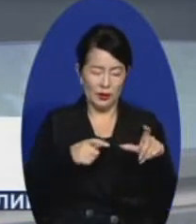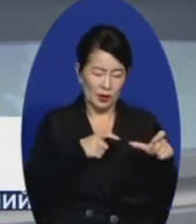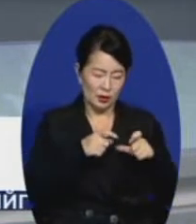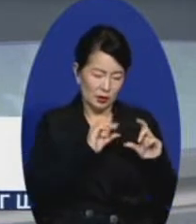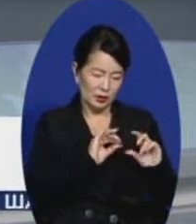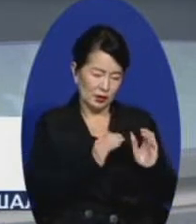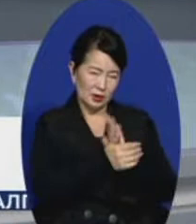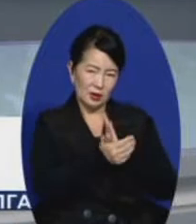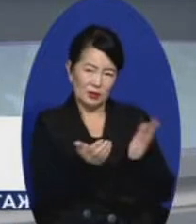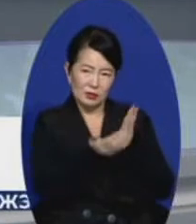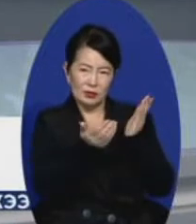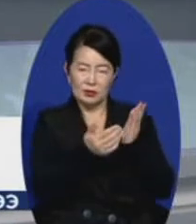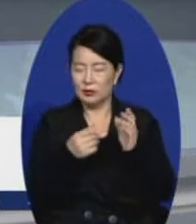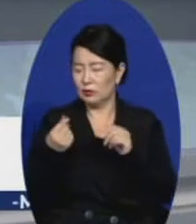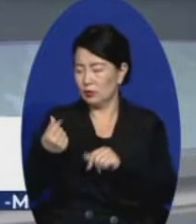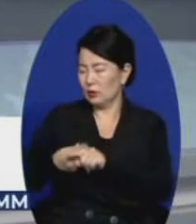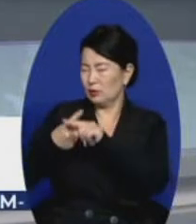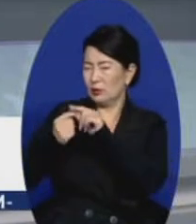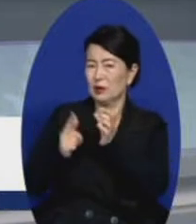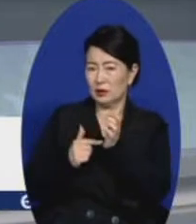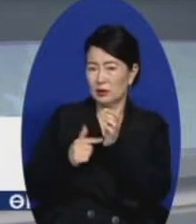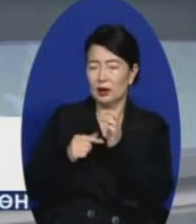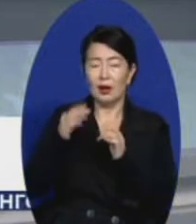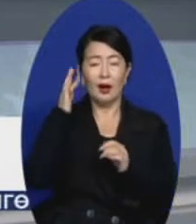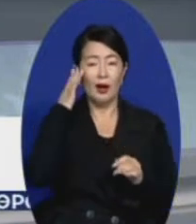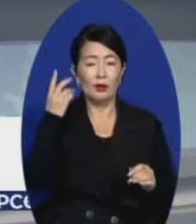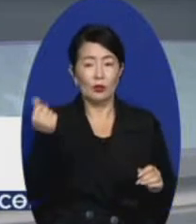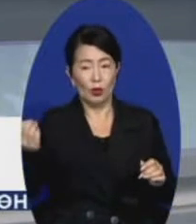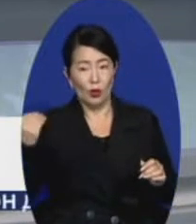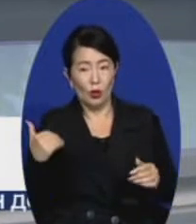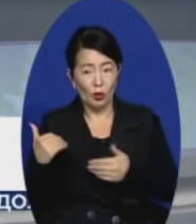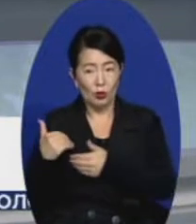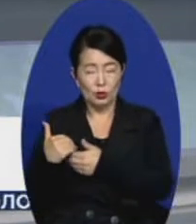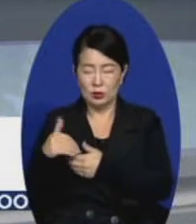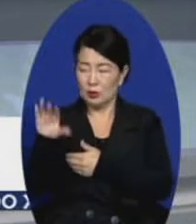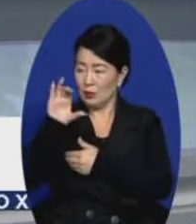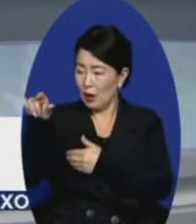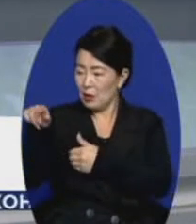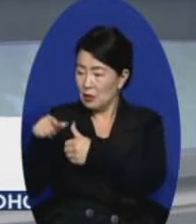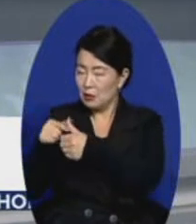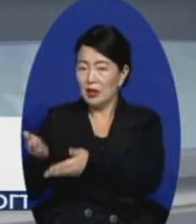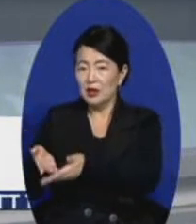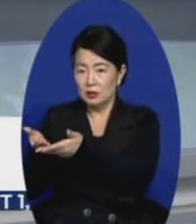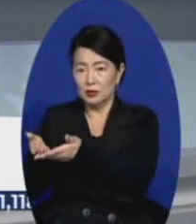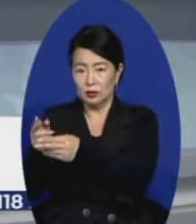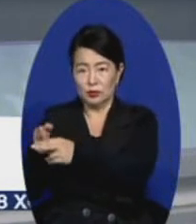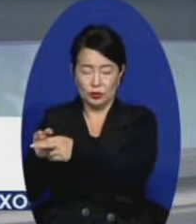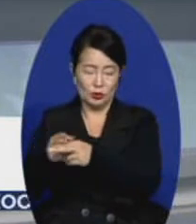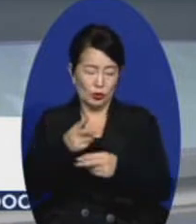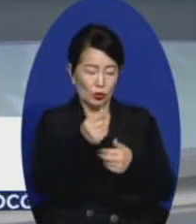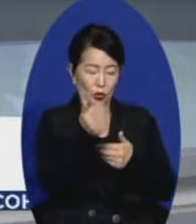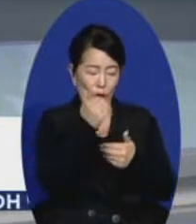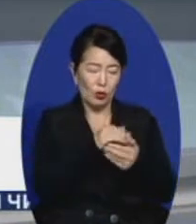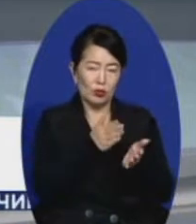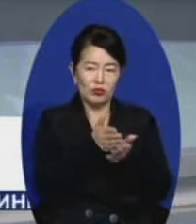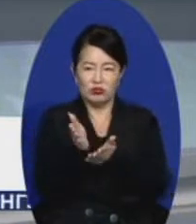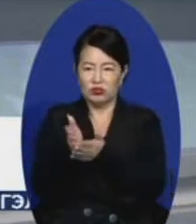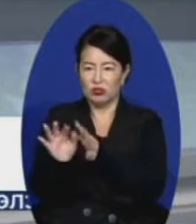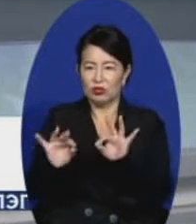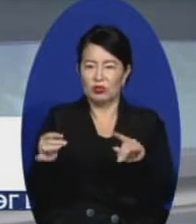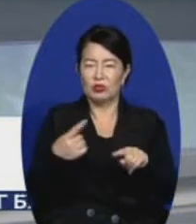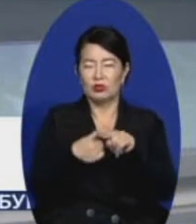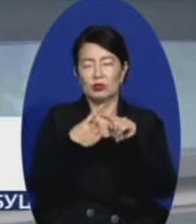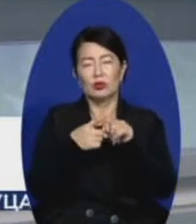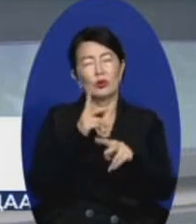засгийг чадварчлуулахын тулд энэ хэмжээг нэмэгдүүлэх шаардлагатай. Өөрөөр хэлбэл гадны хөрөнгө оруулалтад аж ахуйн нэгжийг дэмжих, хөрөнгө оруулах салбар чиглэлийг нэмэгдүүлэх,